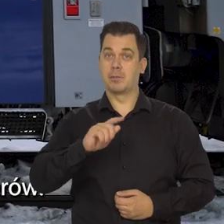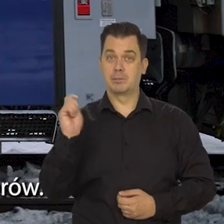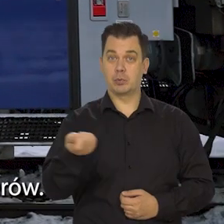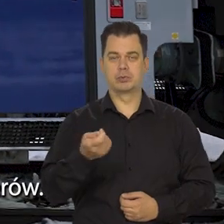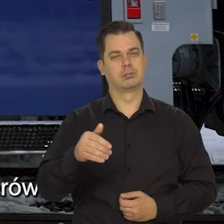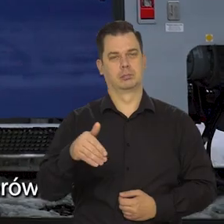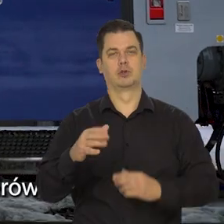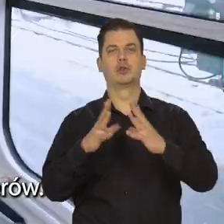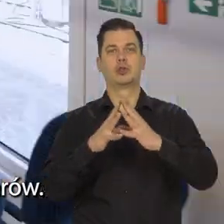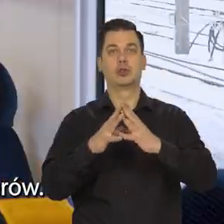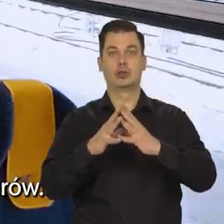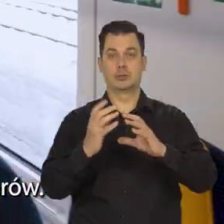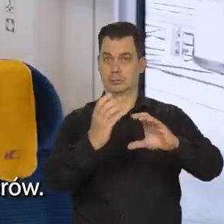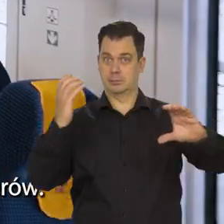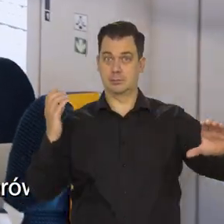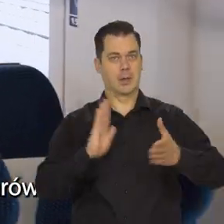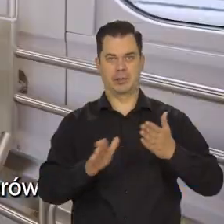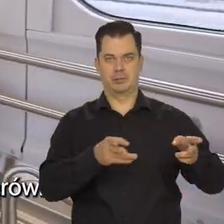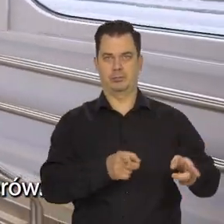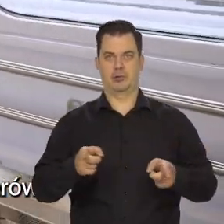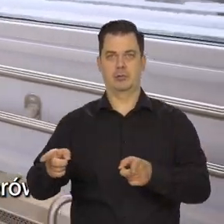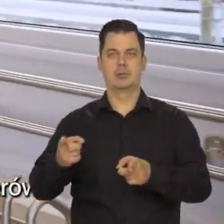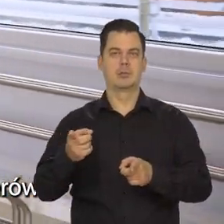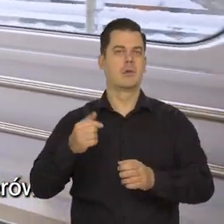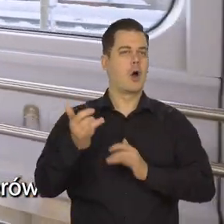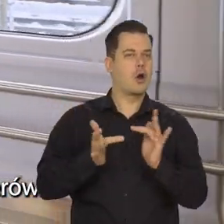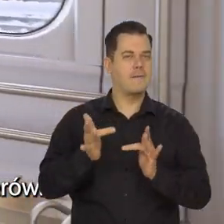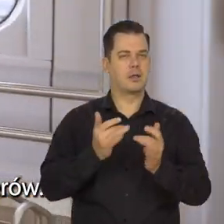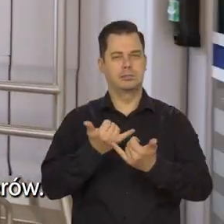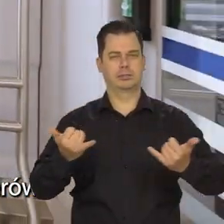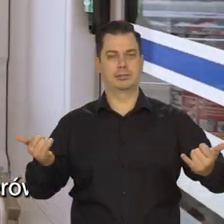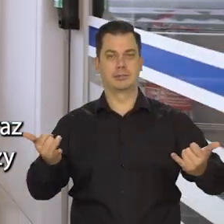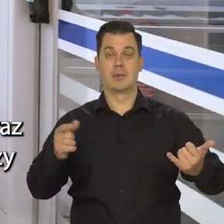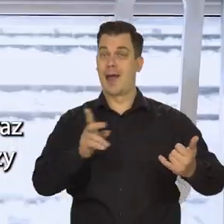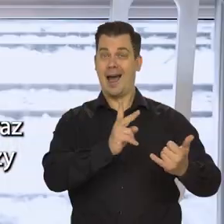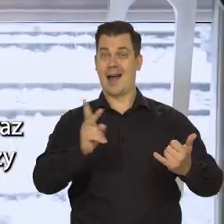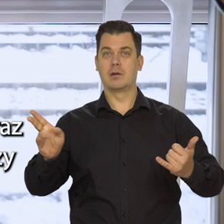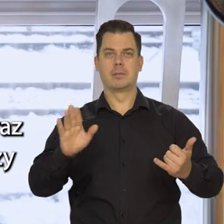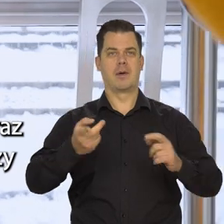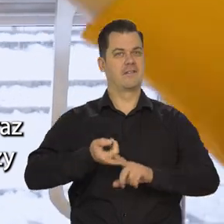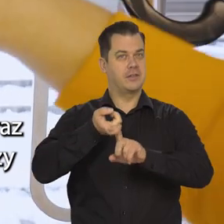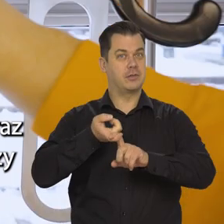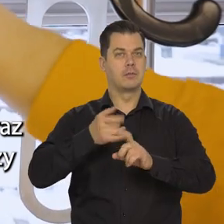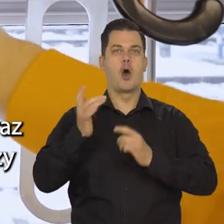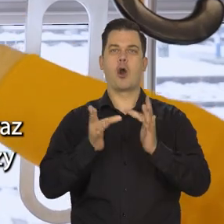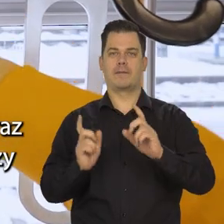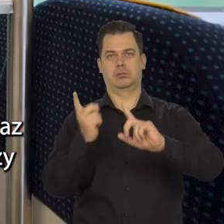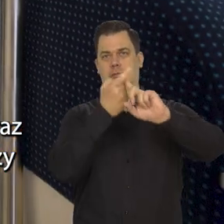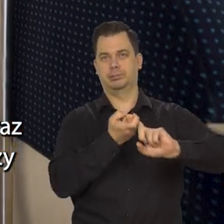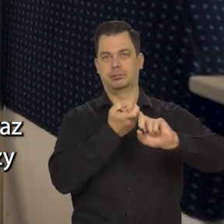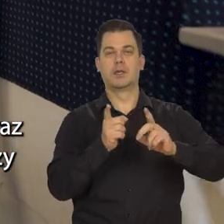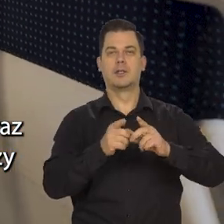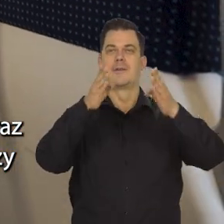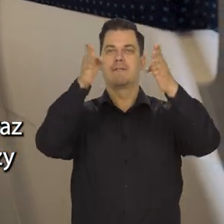Podróżni mogą skorzystać także z 10 wagonów bezprzedziałowych drugiej klasy z miejscami do przewozu rowerów. Każdy z nich został wyposażony w wieszaki na